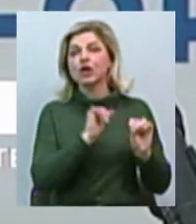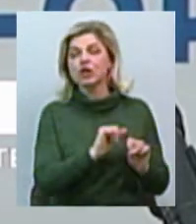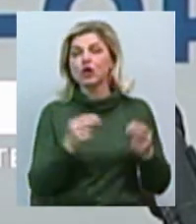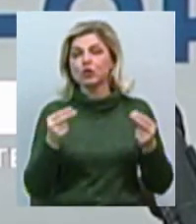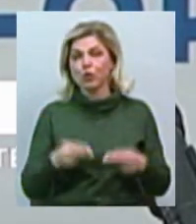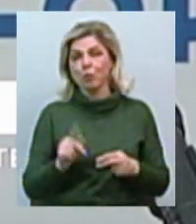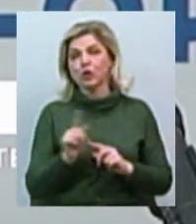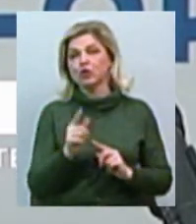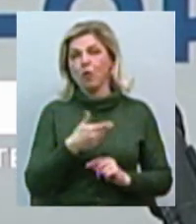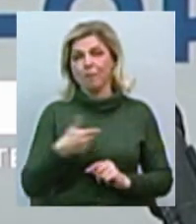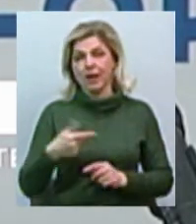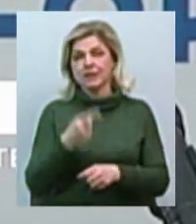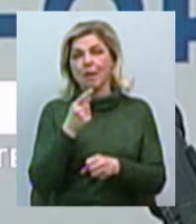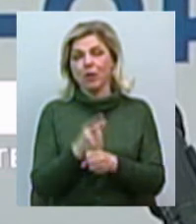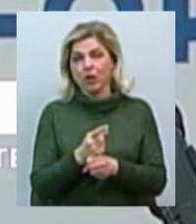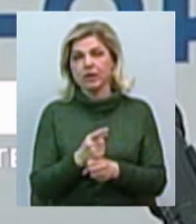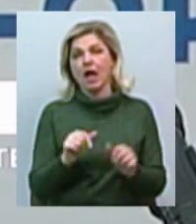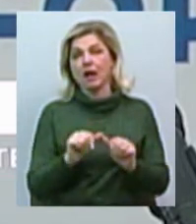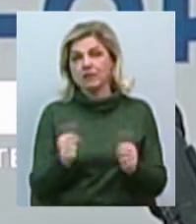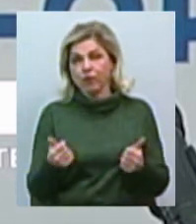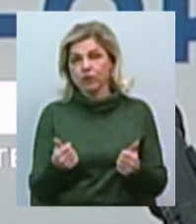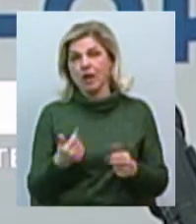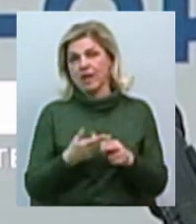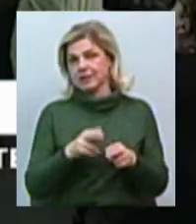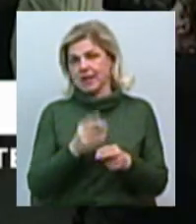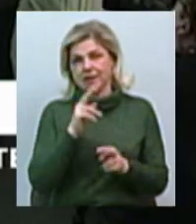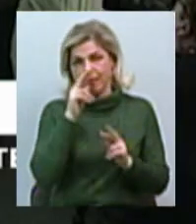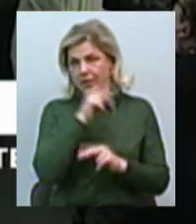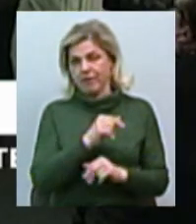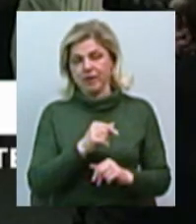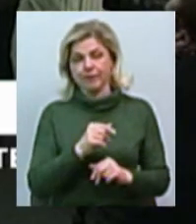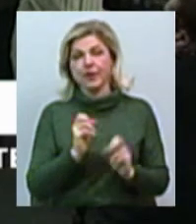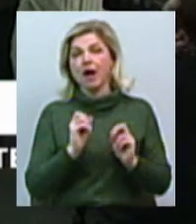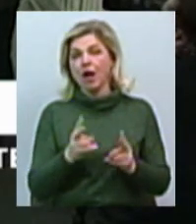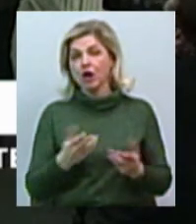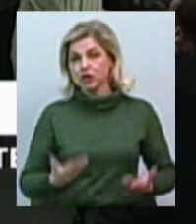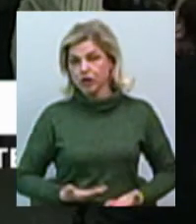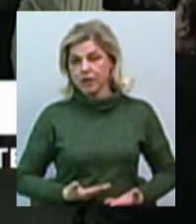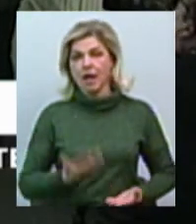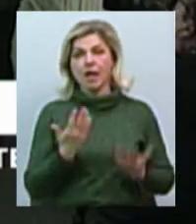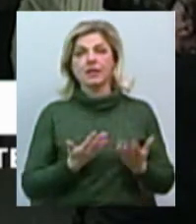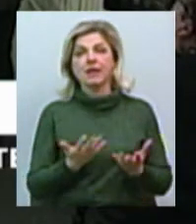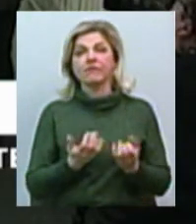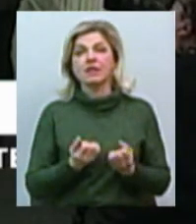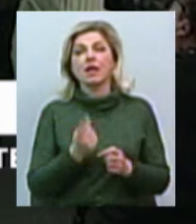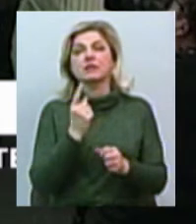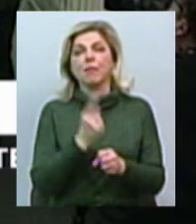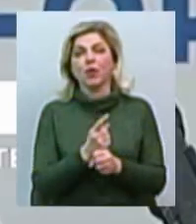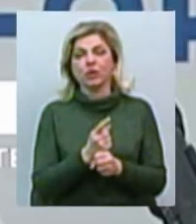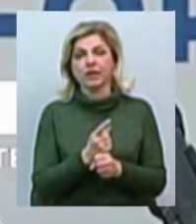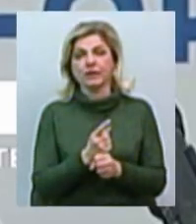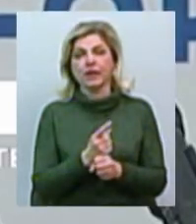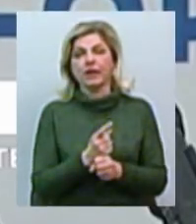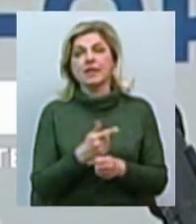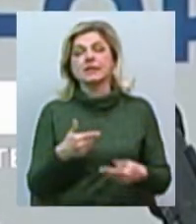що ми забороняємо розводитися, це не є правильно. Це як в житті. Якщо взяти і заборонити